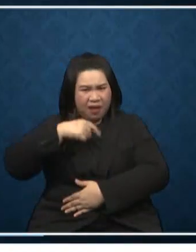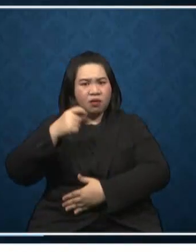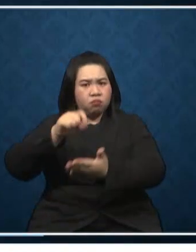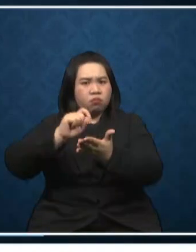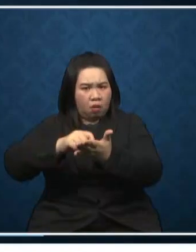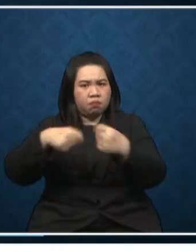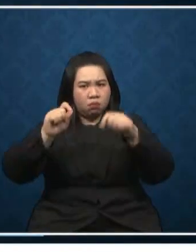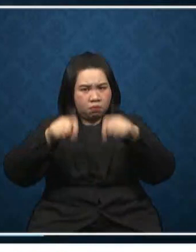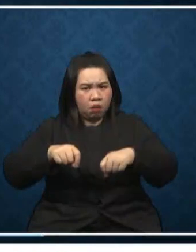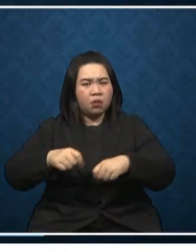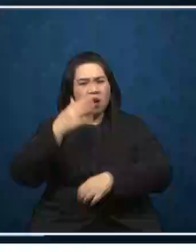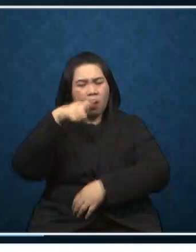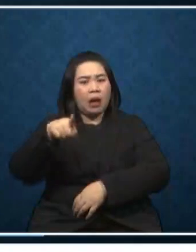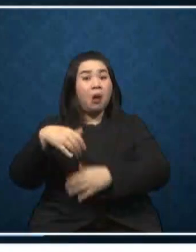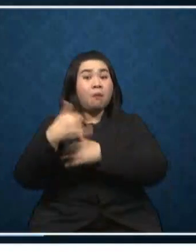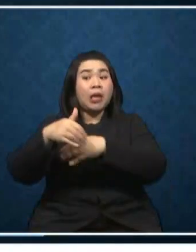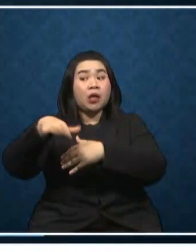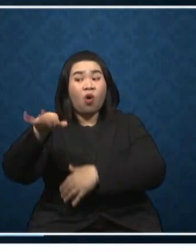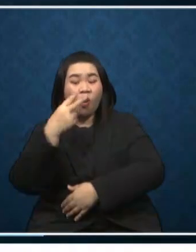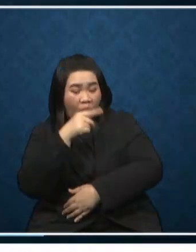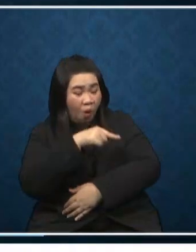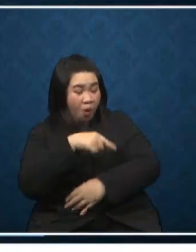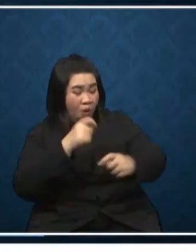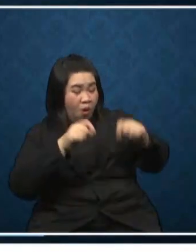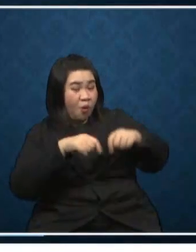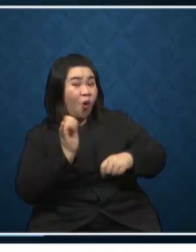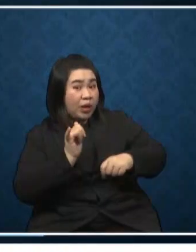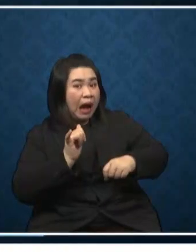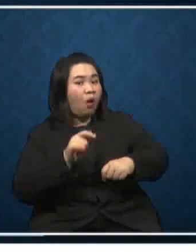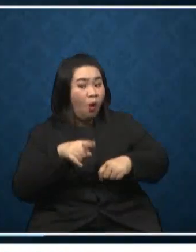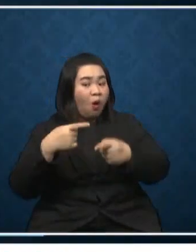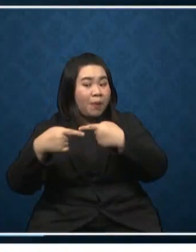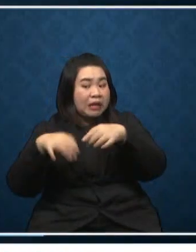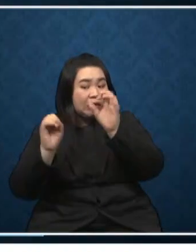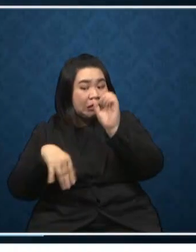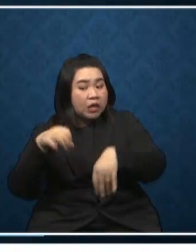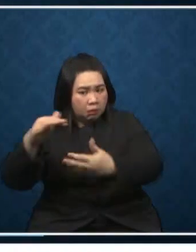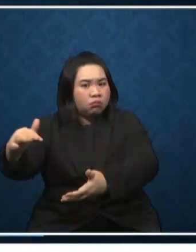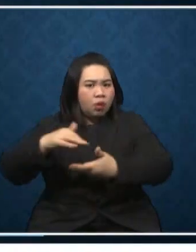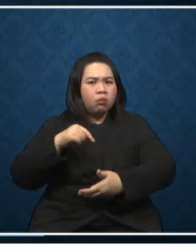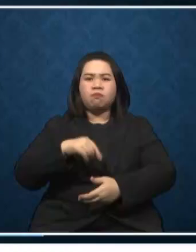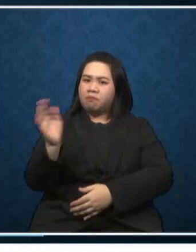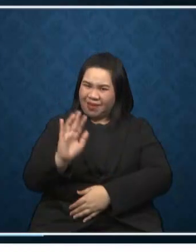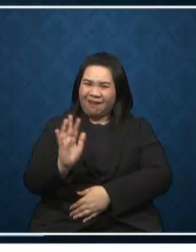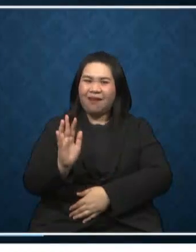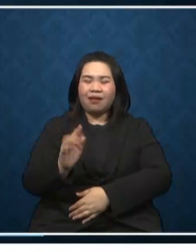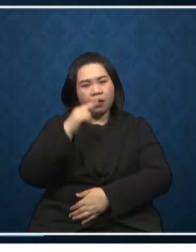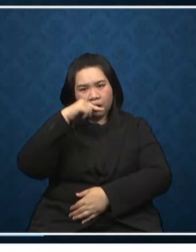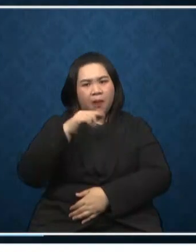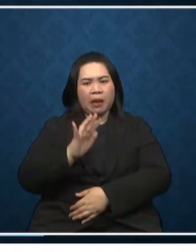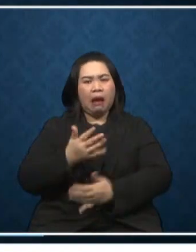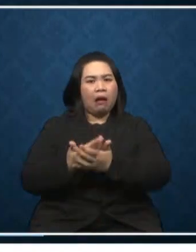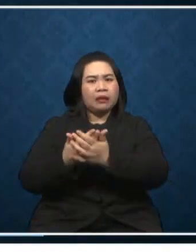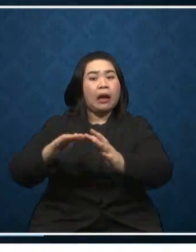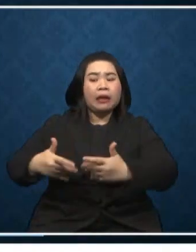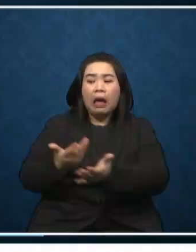17เทศใช้เราเป็นแ่งบำบรกำจดกากศากรรมเกอเค้าโดยที่เราได้แค่รายได้